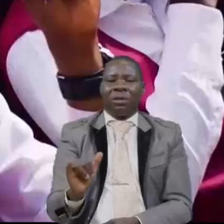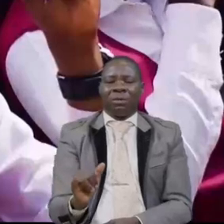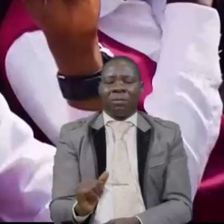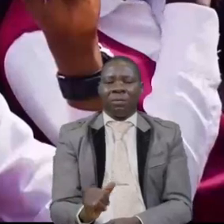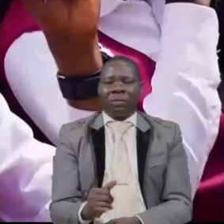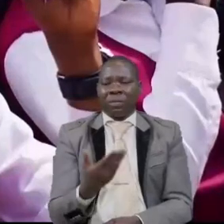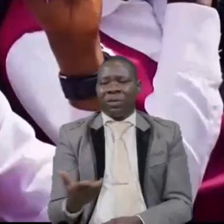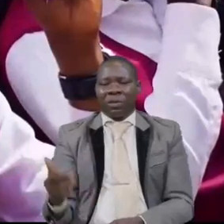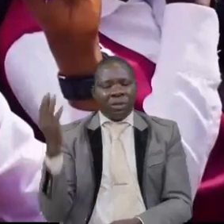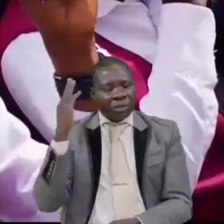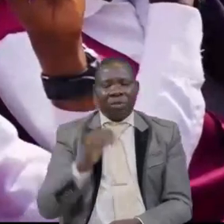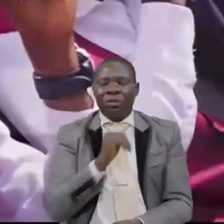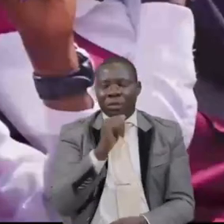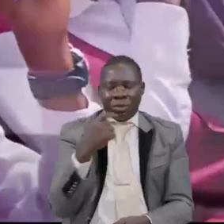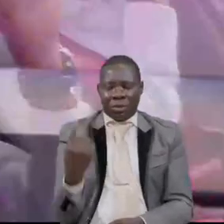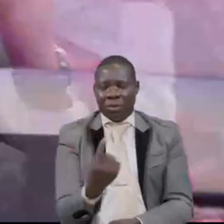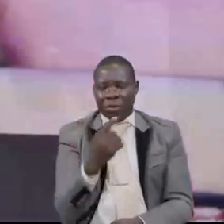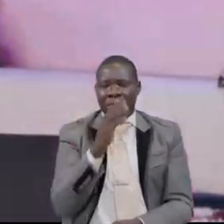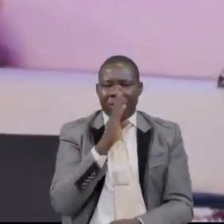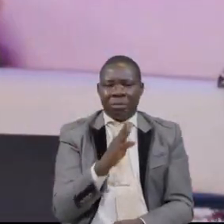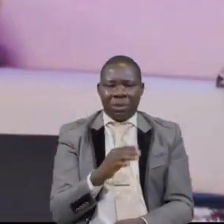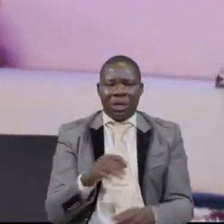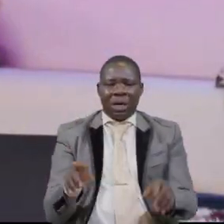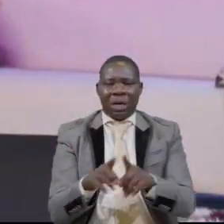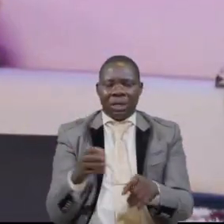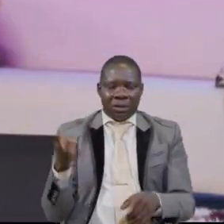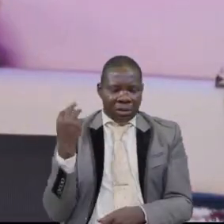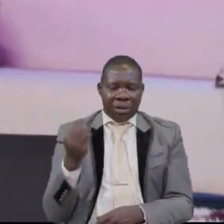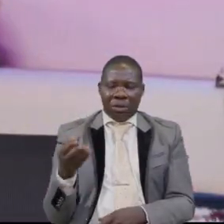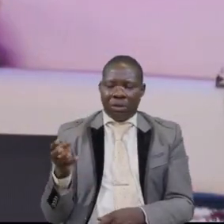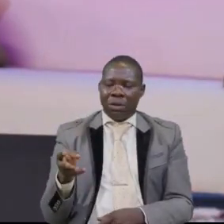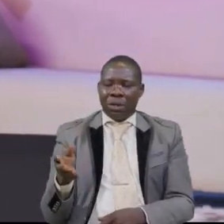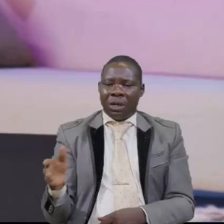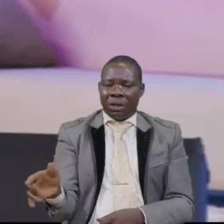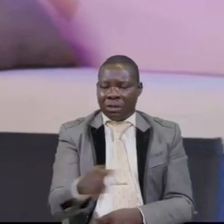Les choses ne seront toujours pas comme elles ont été.